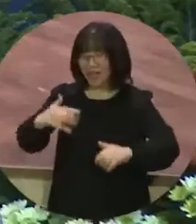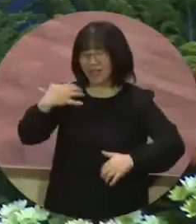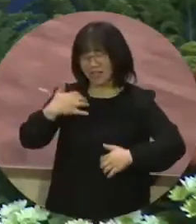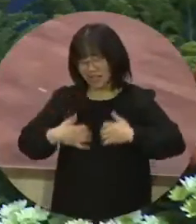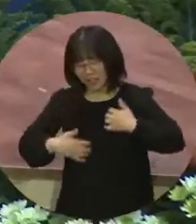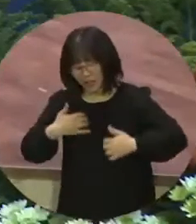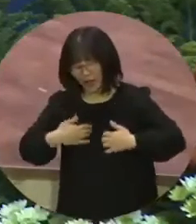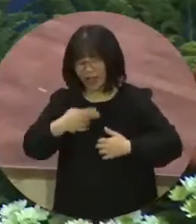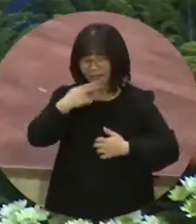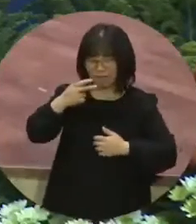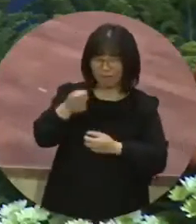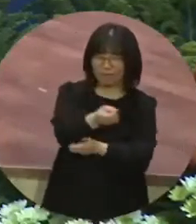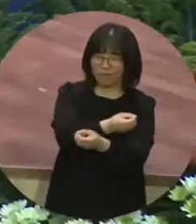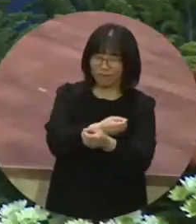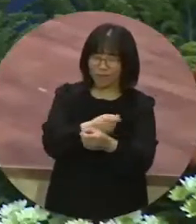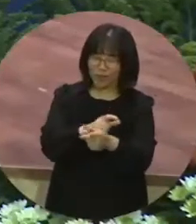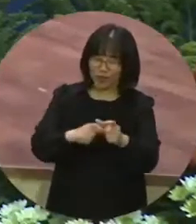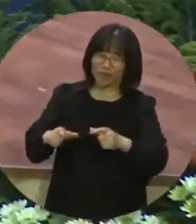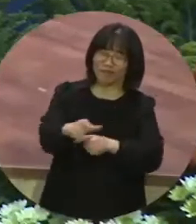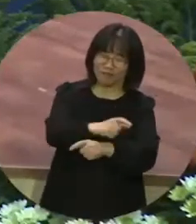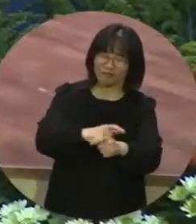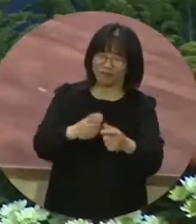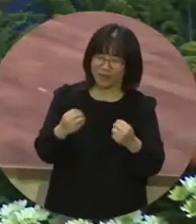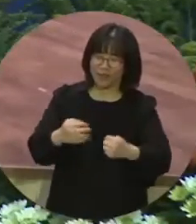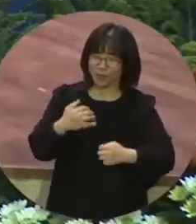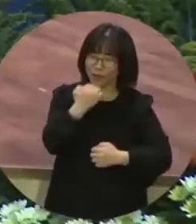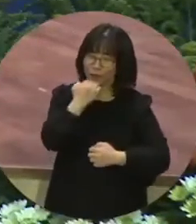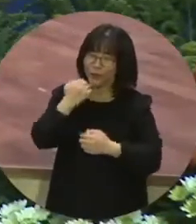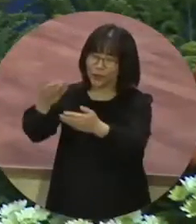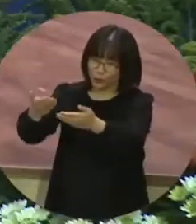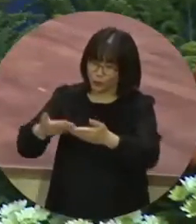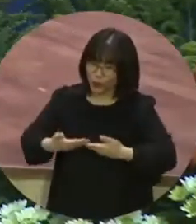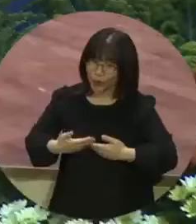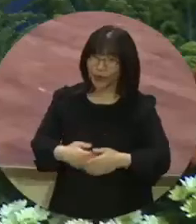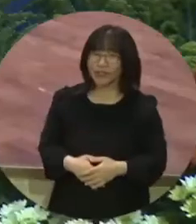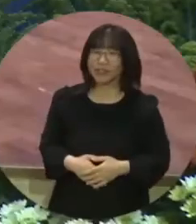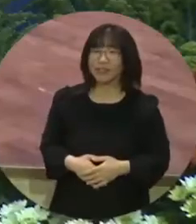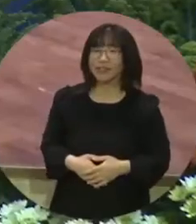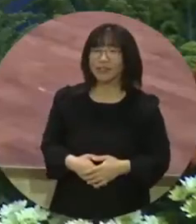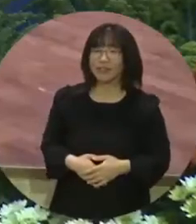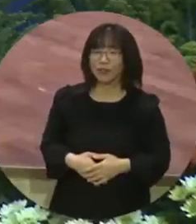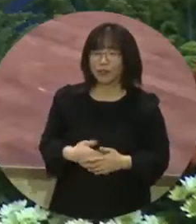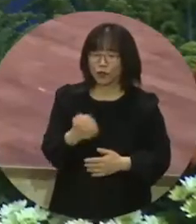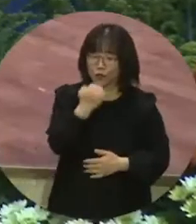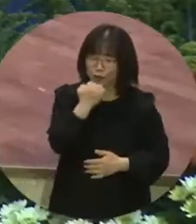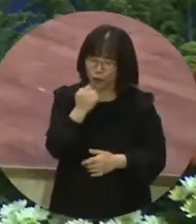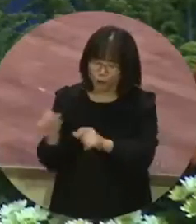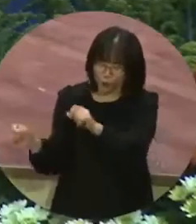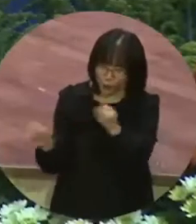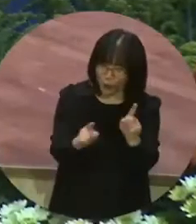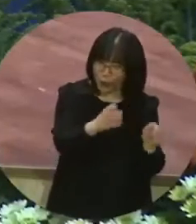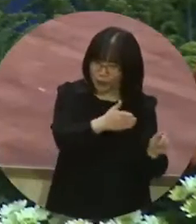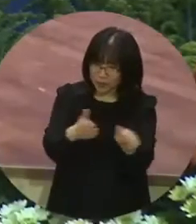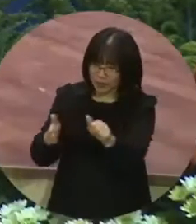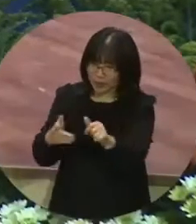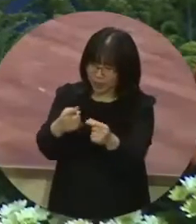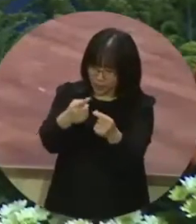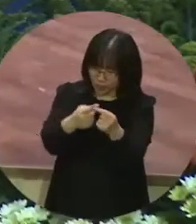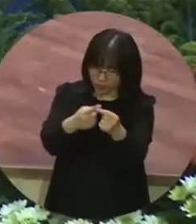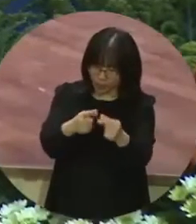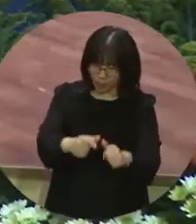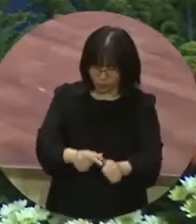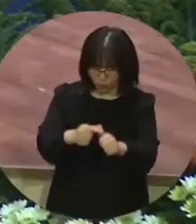흥겹게 신나게 예수님이 우리를 웃게 하시는 웃음을 회복할 수 있기를 바랍니다. 제일 첫째는 구원의